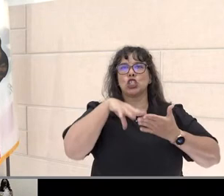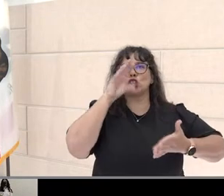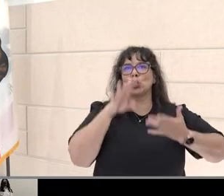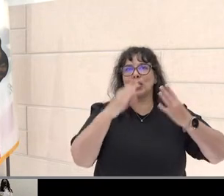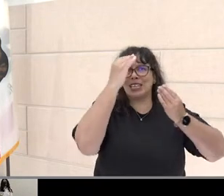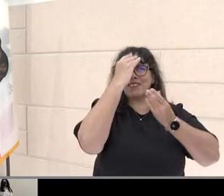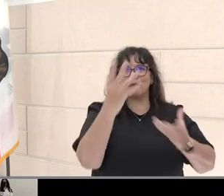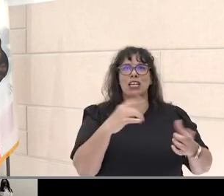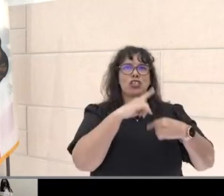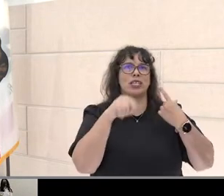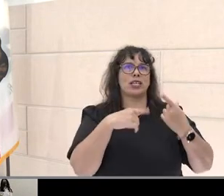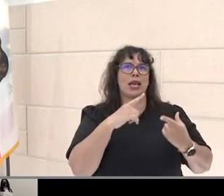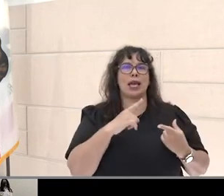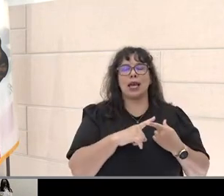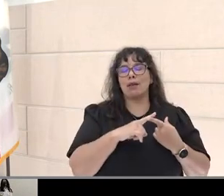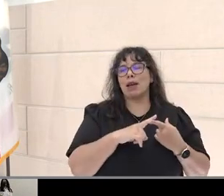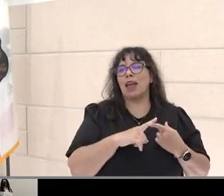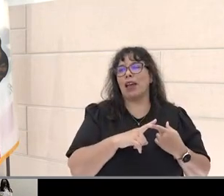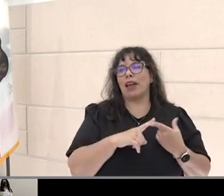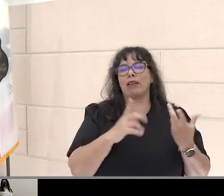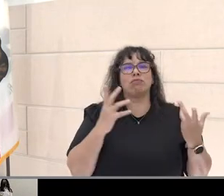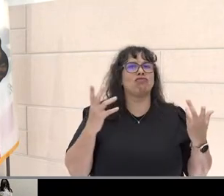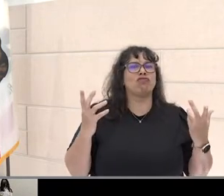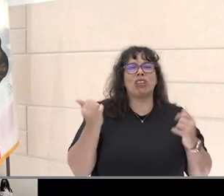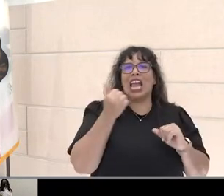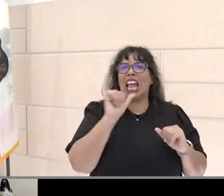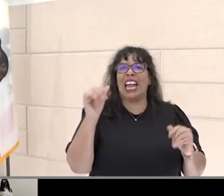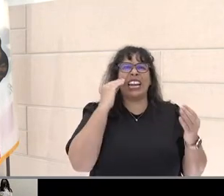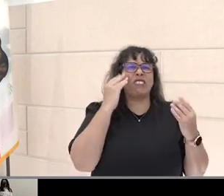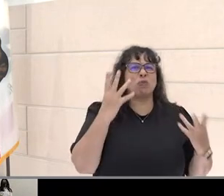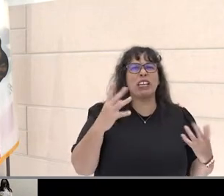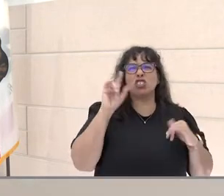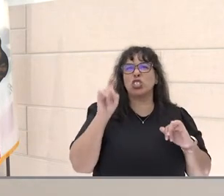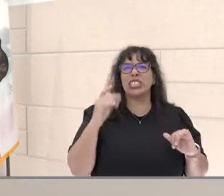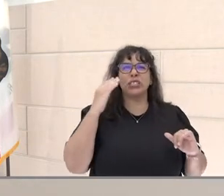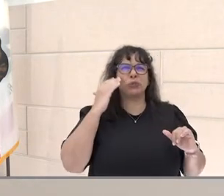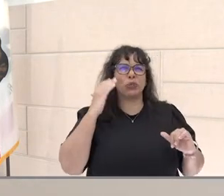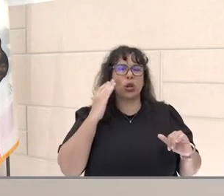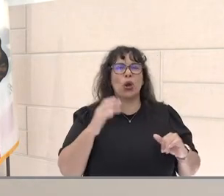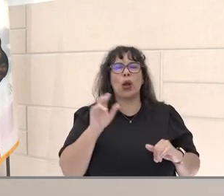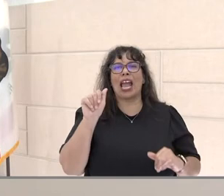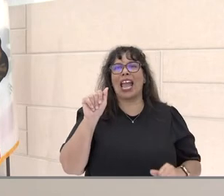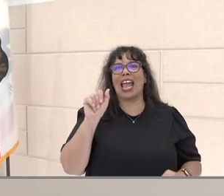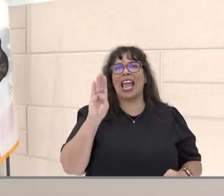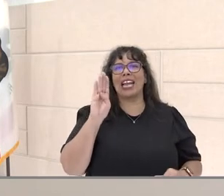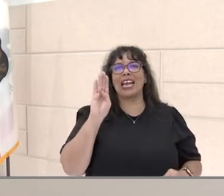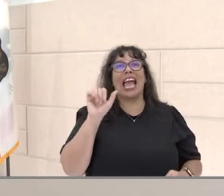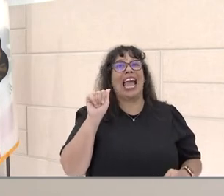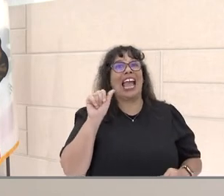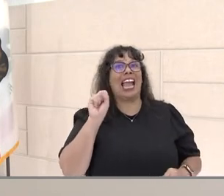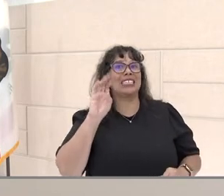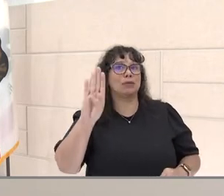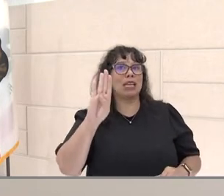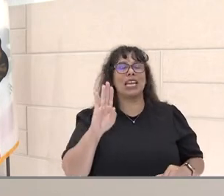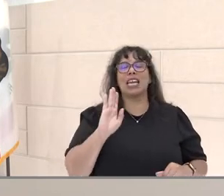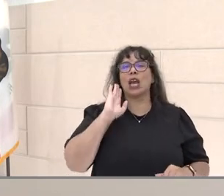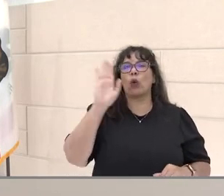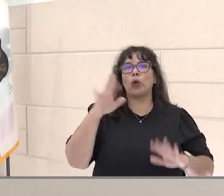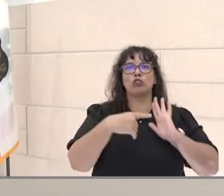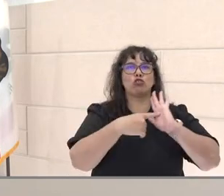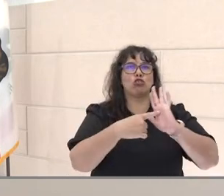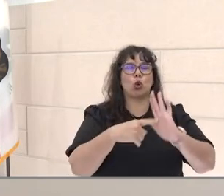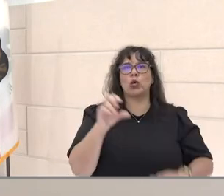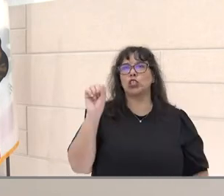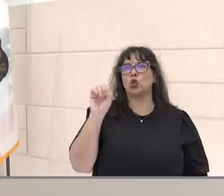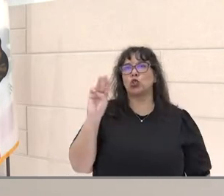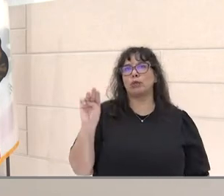ไงดำใบเรียบรอบอันปีกรรมวิธีให้นังปรามิ่งเซ็งเซ็งรวม